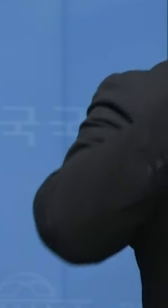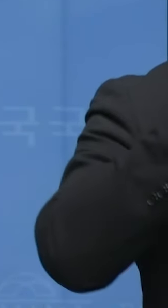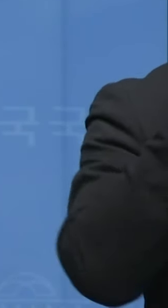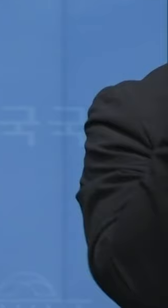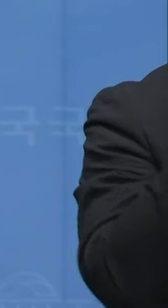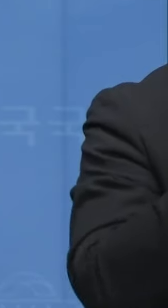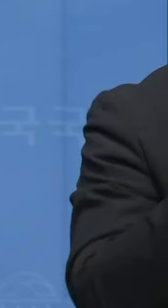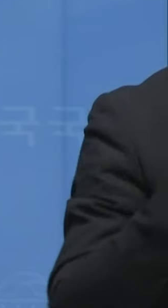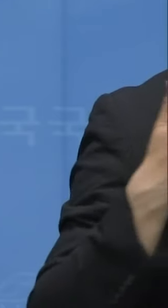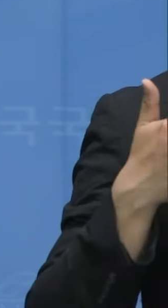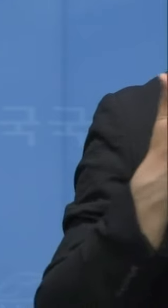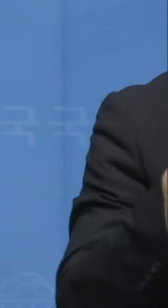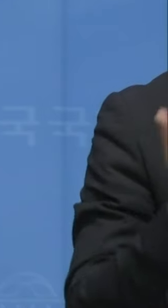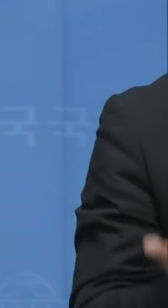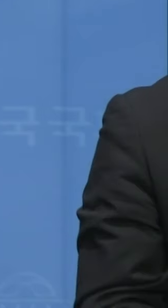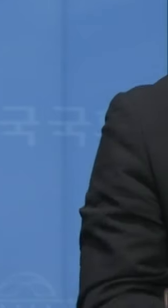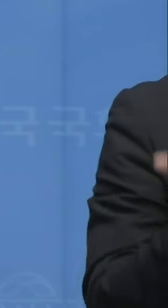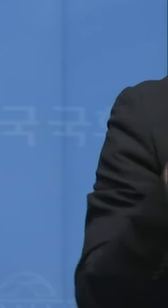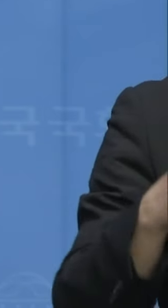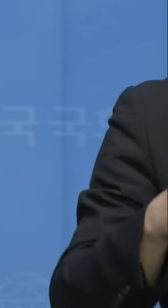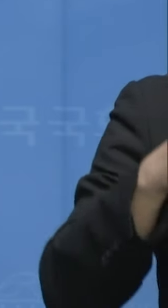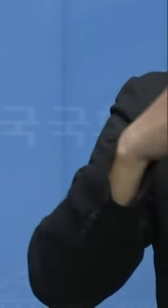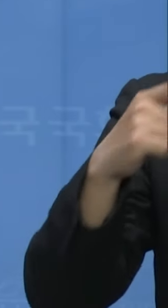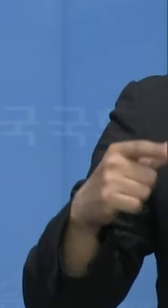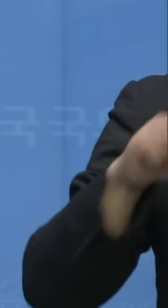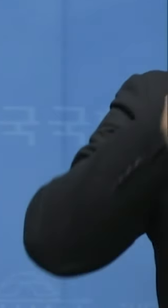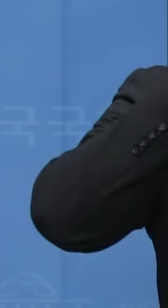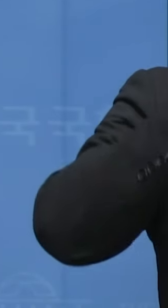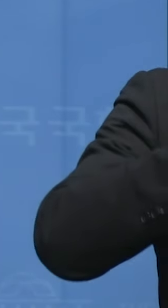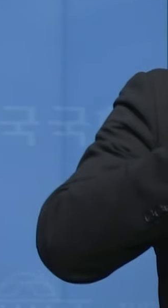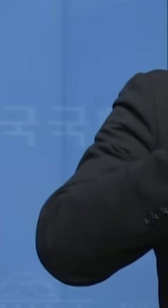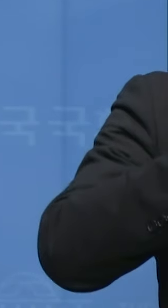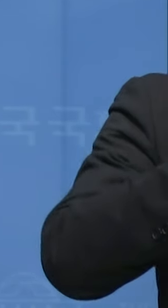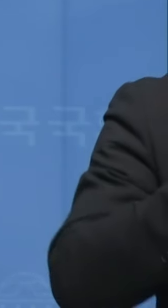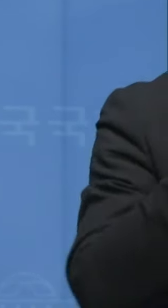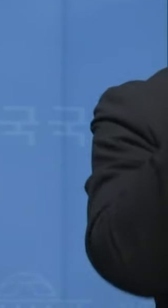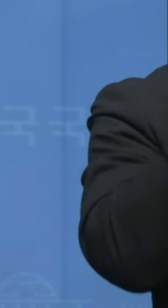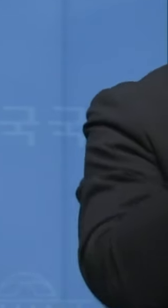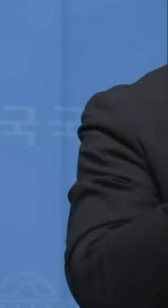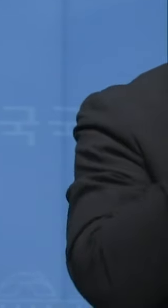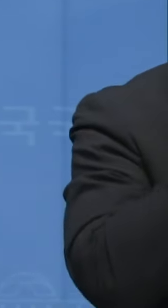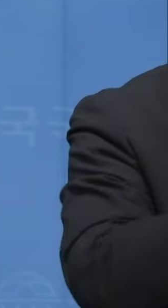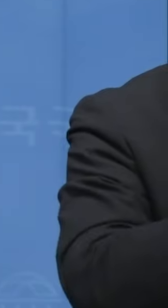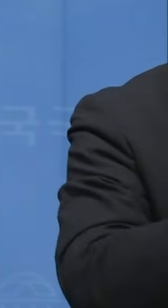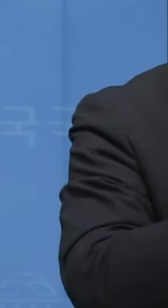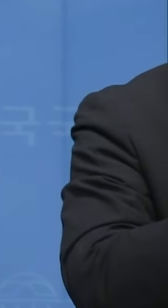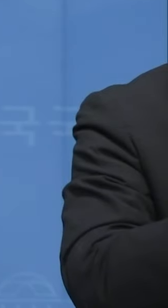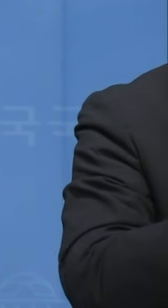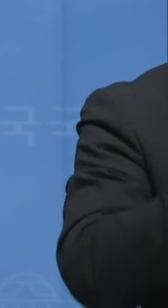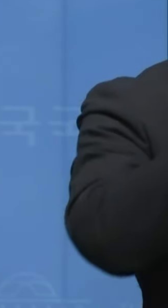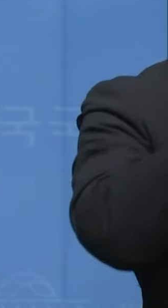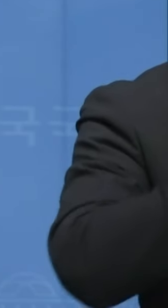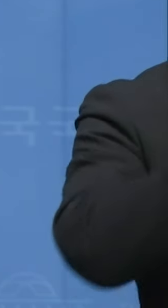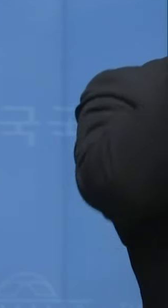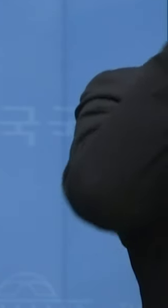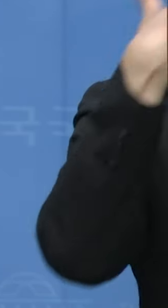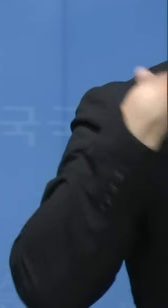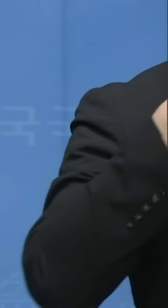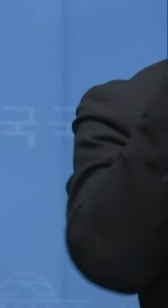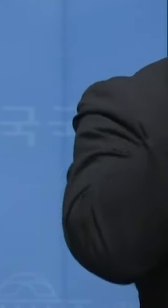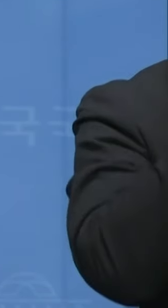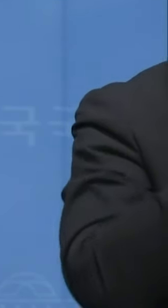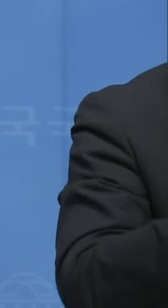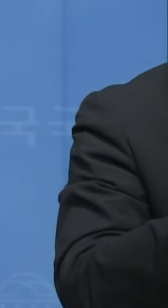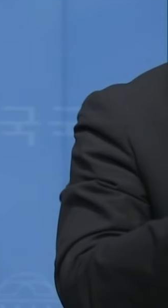검토한다 용 언론을 통해 속해서 나오고 있었습니다 이런 가운데 윤성 정부는 김건희